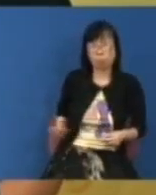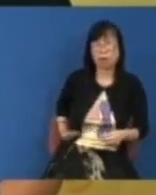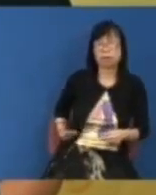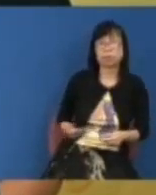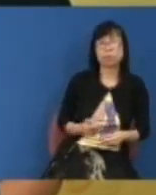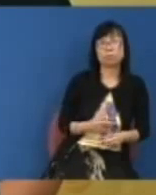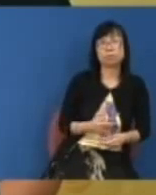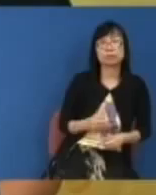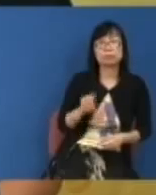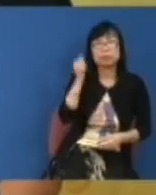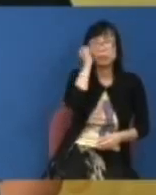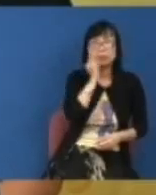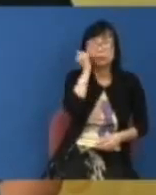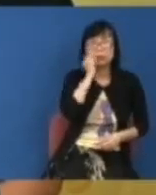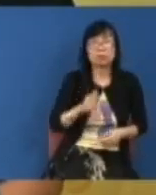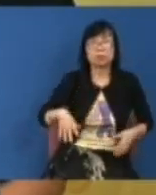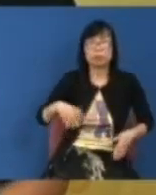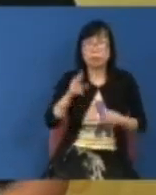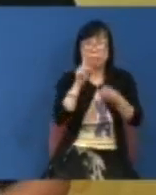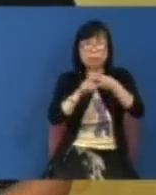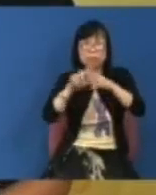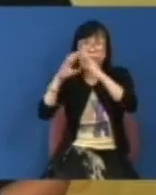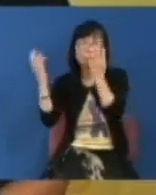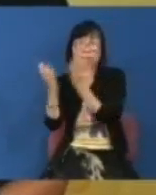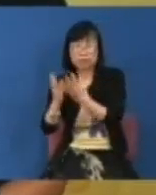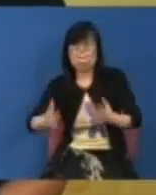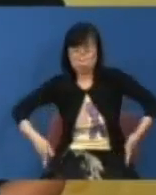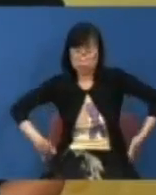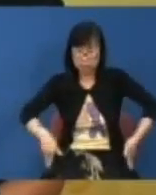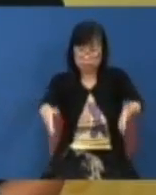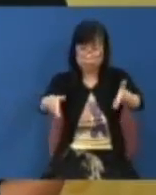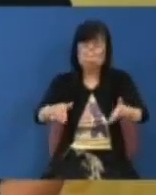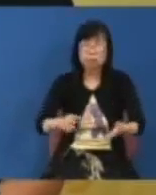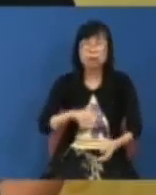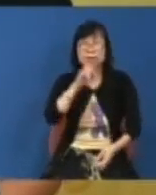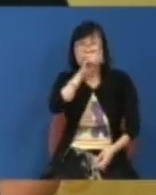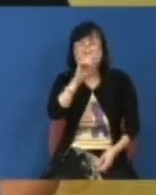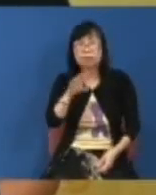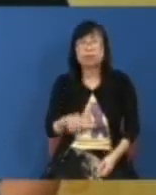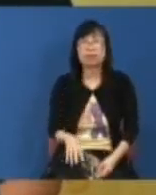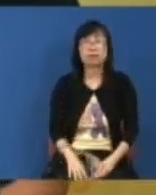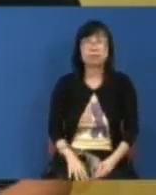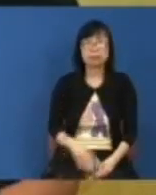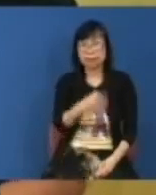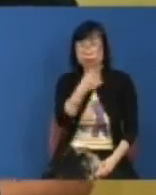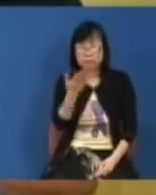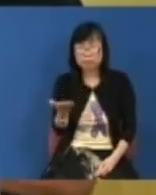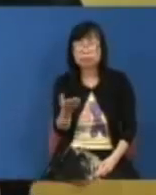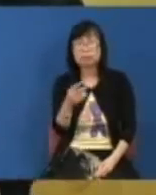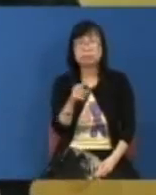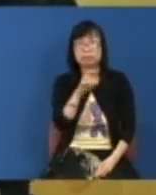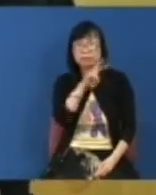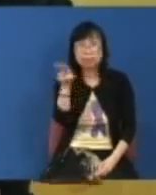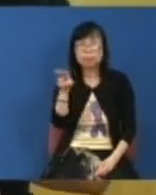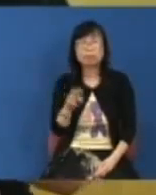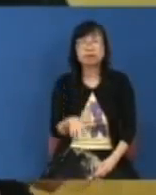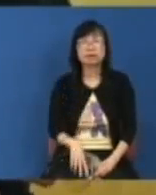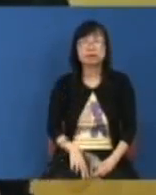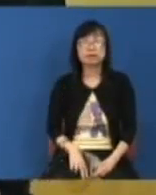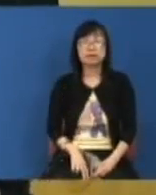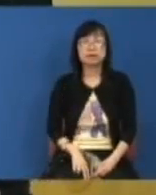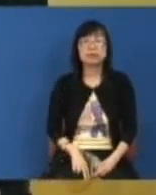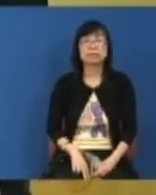主黨即係嗰個路線發展嗰個顯嗰個講法，都明顯你會見到其實民主黨已經退出